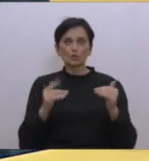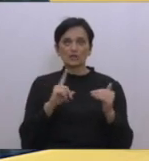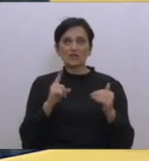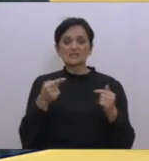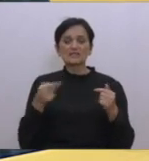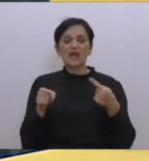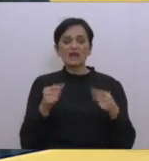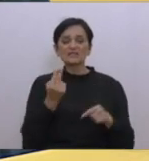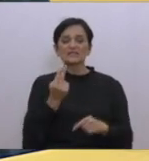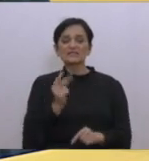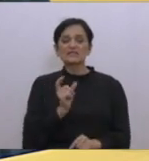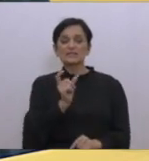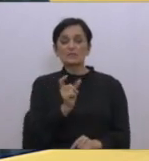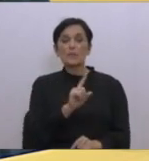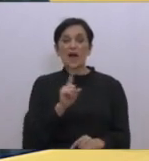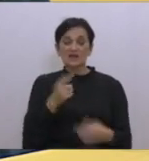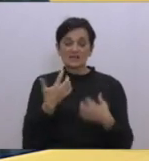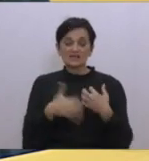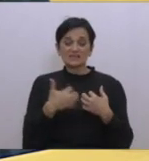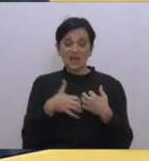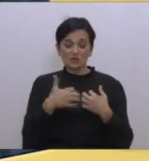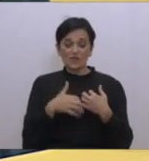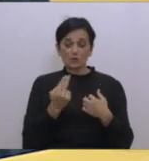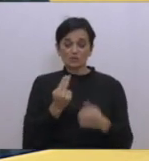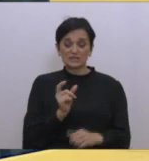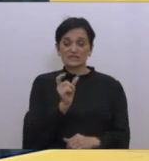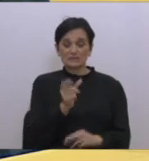განსხვავება იყოს იმ ციფრთან მიმართებაში, მაგრამ საშუალო ციფრი ეს არის.